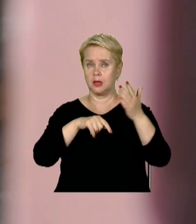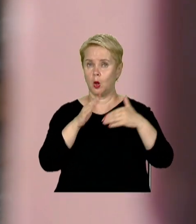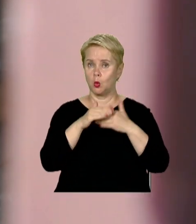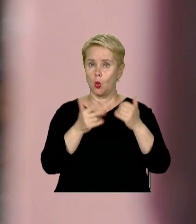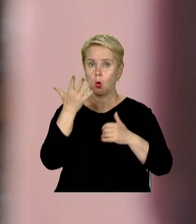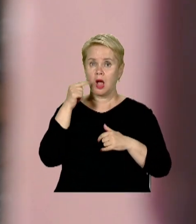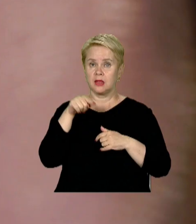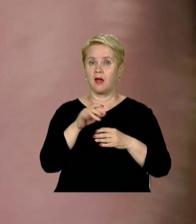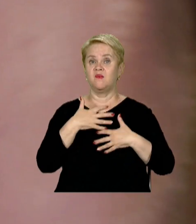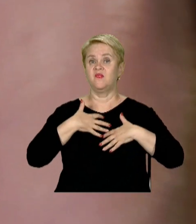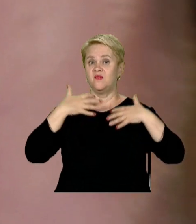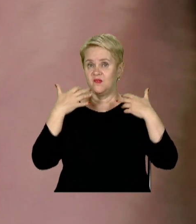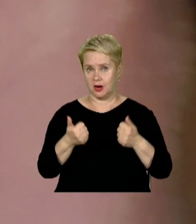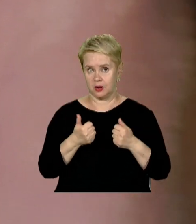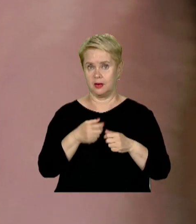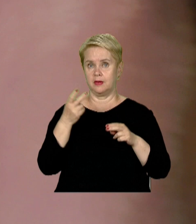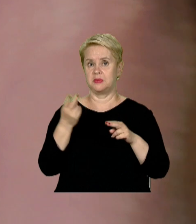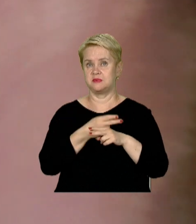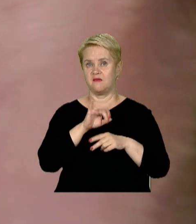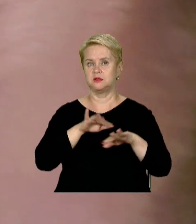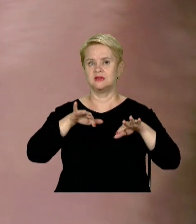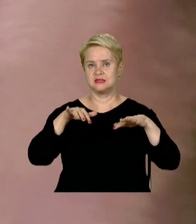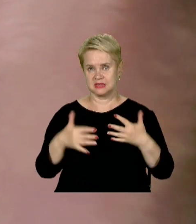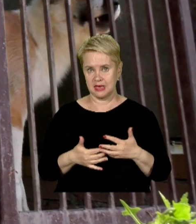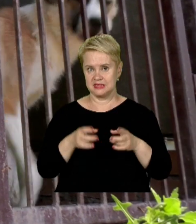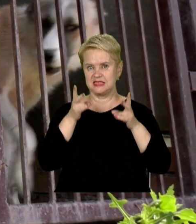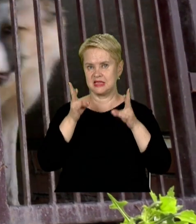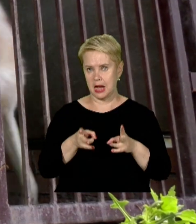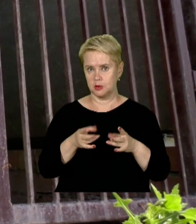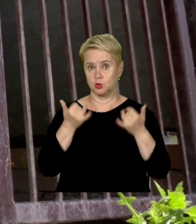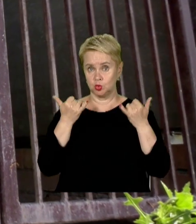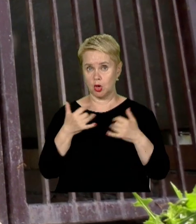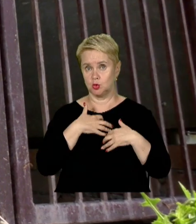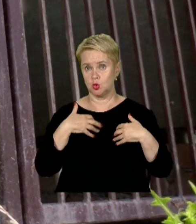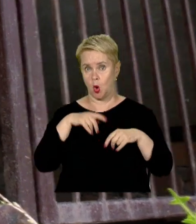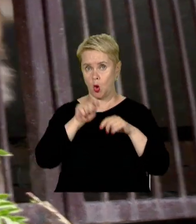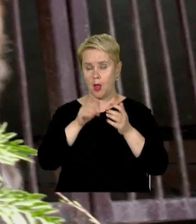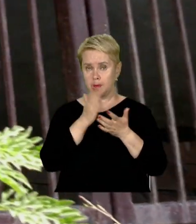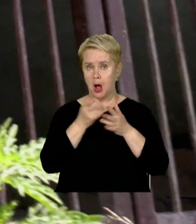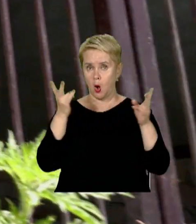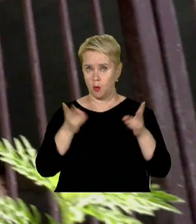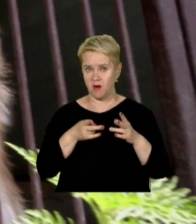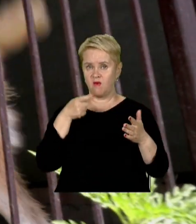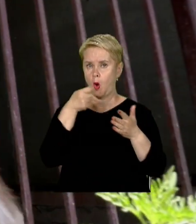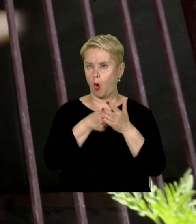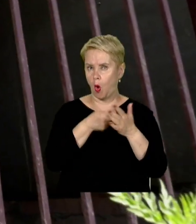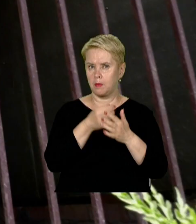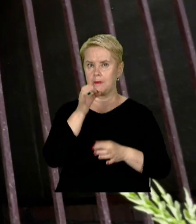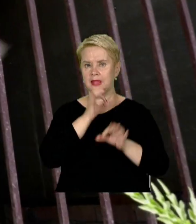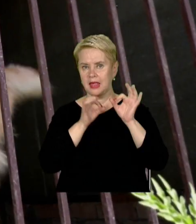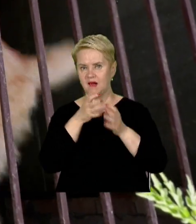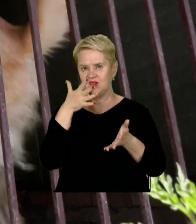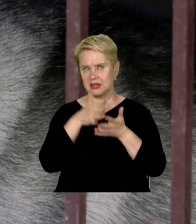лише коли їх вилікують, позбавлять від виснаження і стресу. Зараз «Зооконтроль» має потребу в кормі,